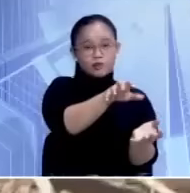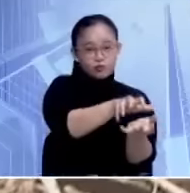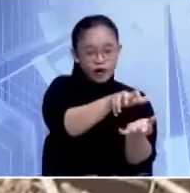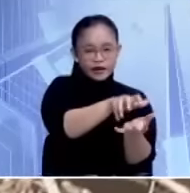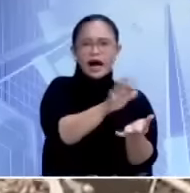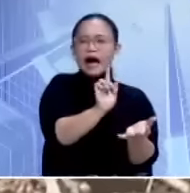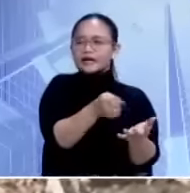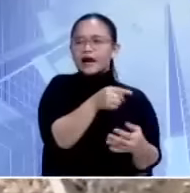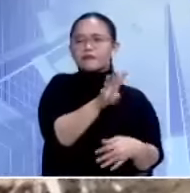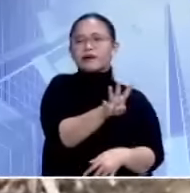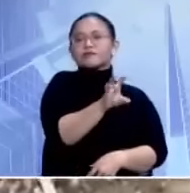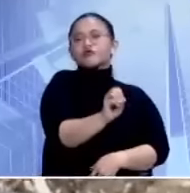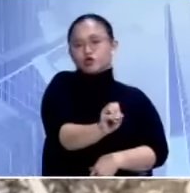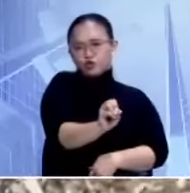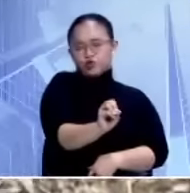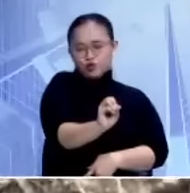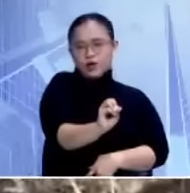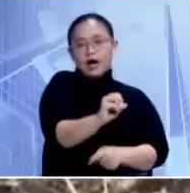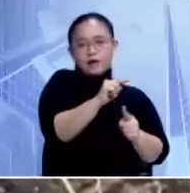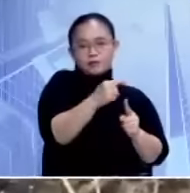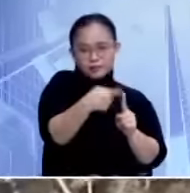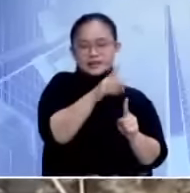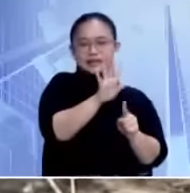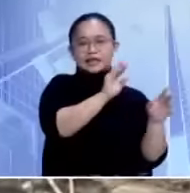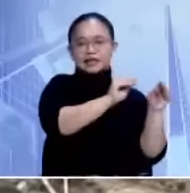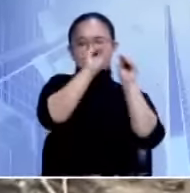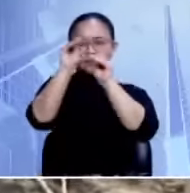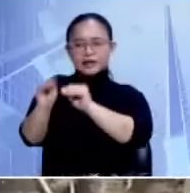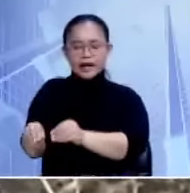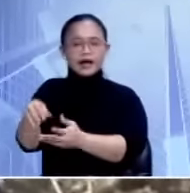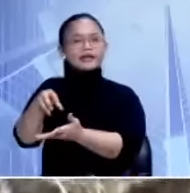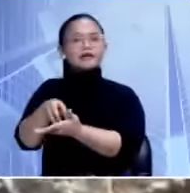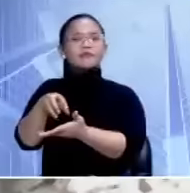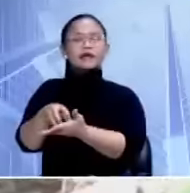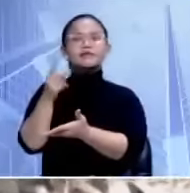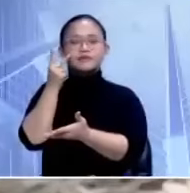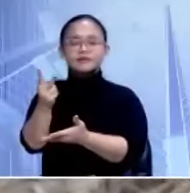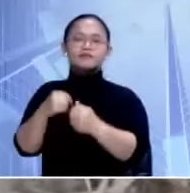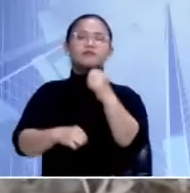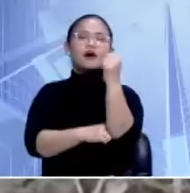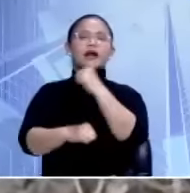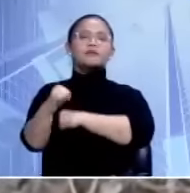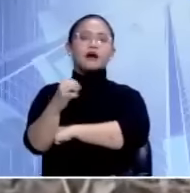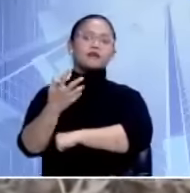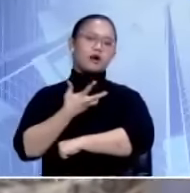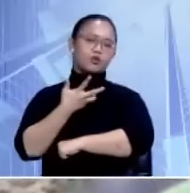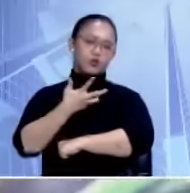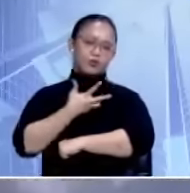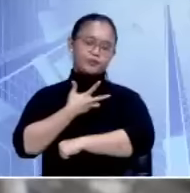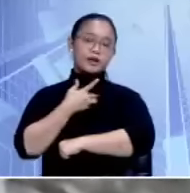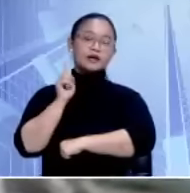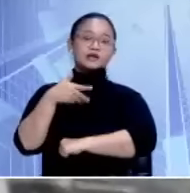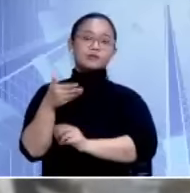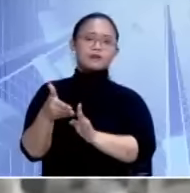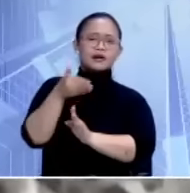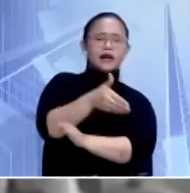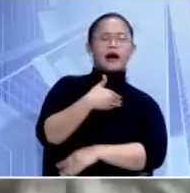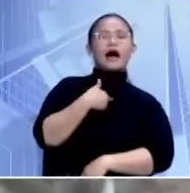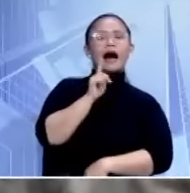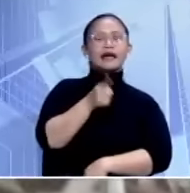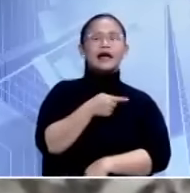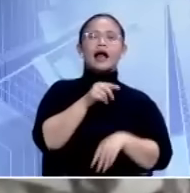dievakuasi sekitar 40 ekor dan rencananya akan dipindahkan ke penangkaran di Palembang. Sebelumnya pemilik mengaku